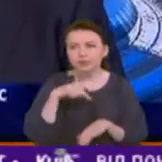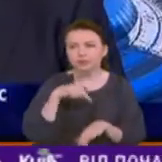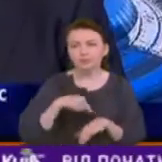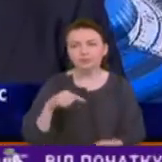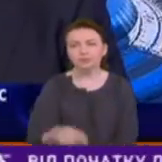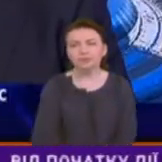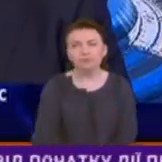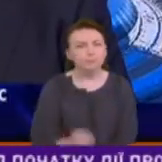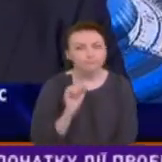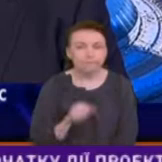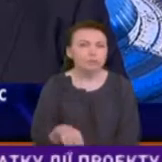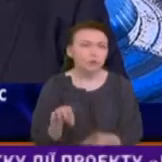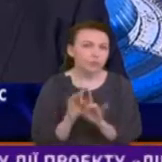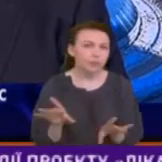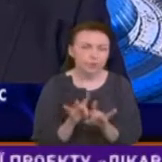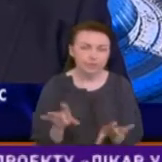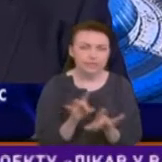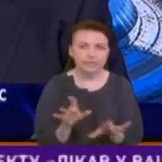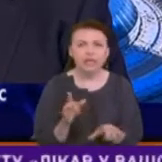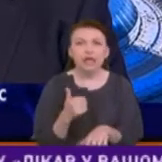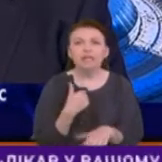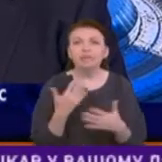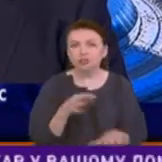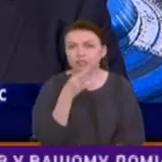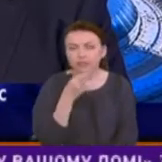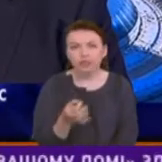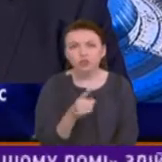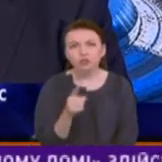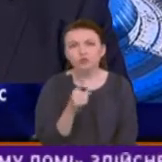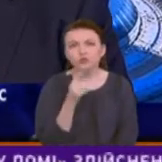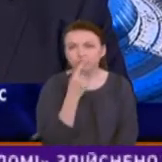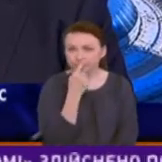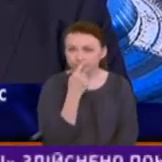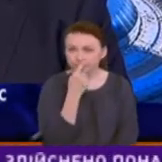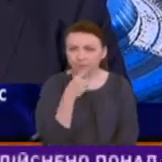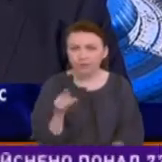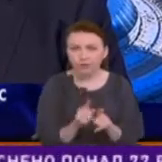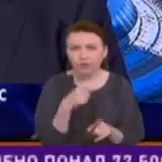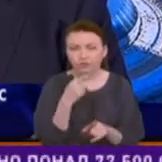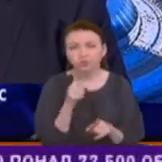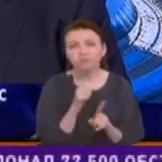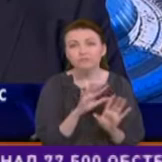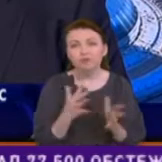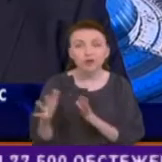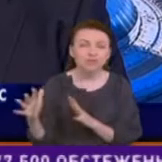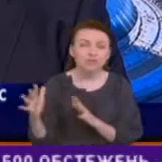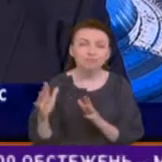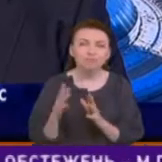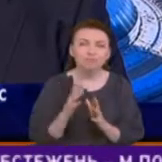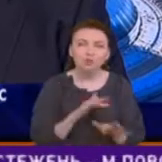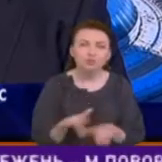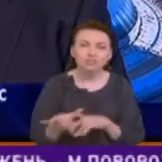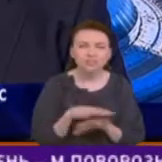абсолютно можна пояснити його. От я вже сказала про те, що він намалярмує, про те, що відбуваються процеси, які не